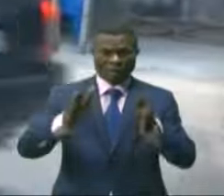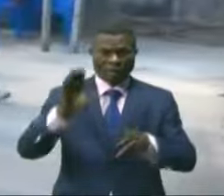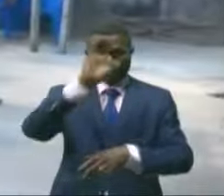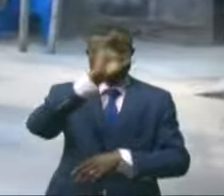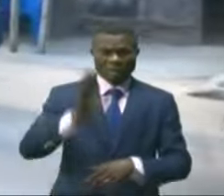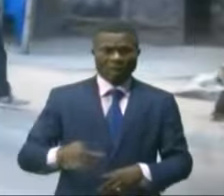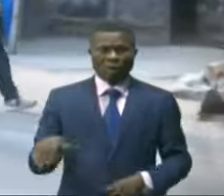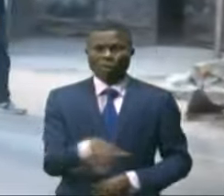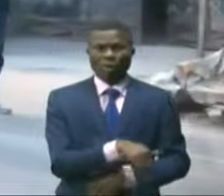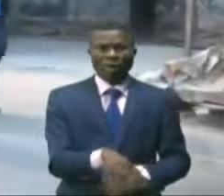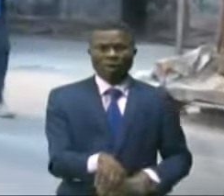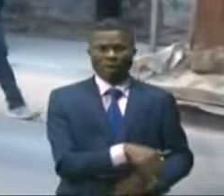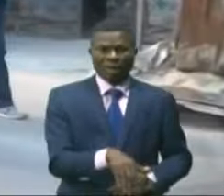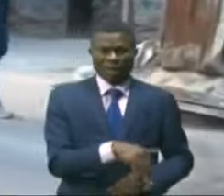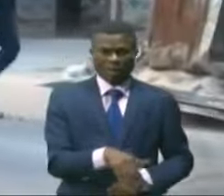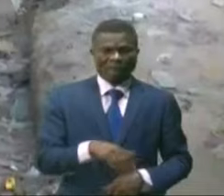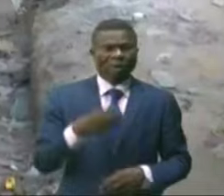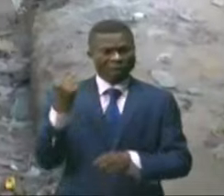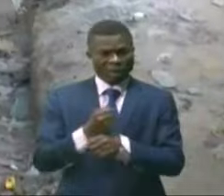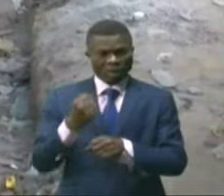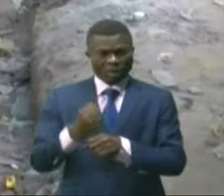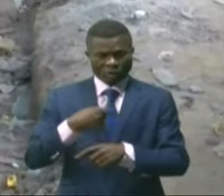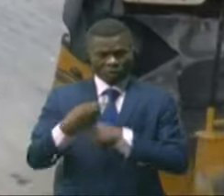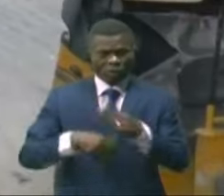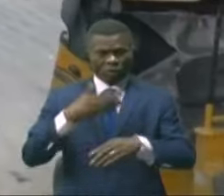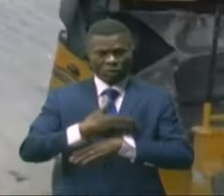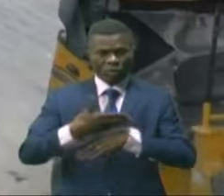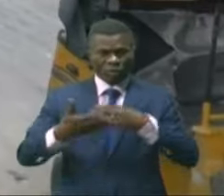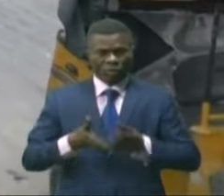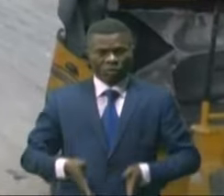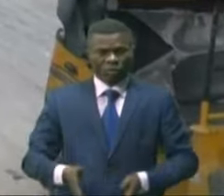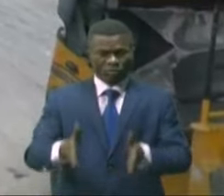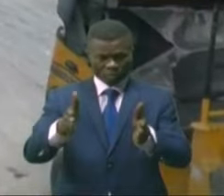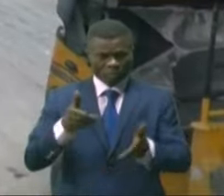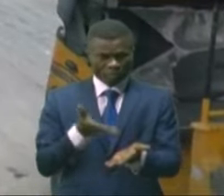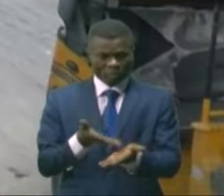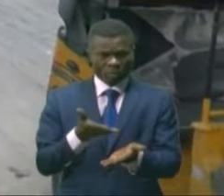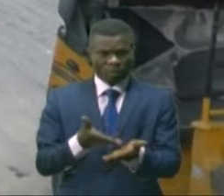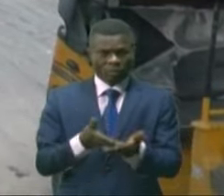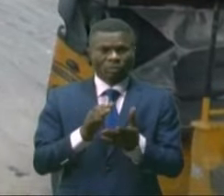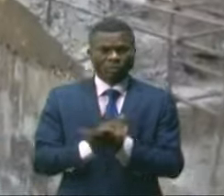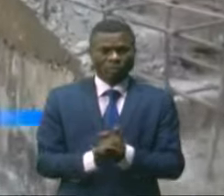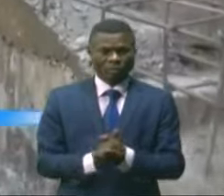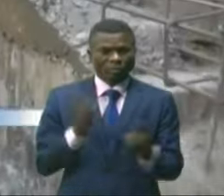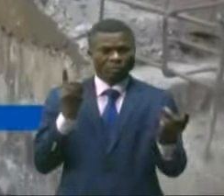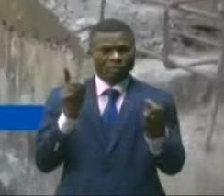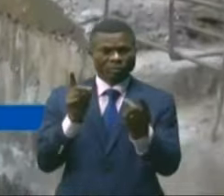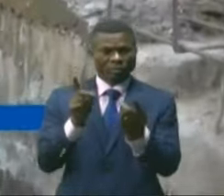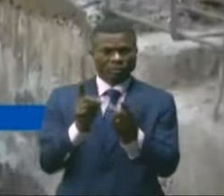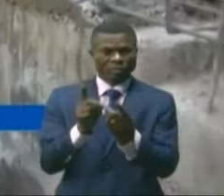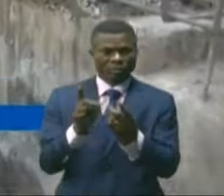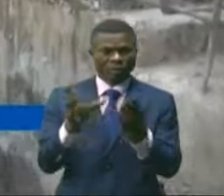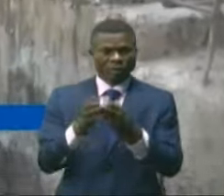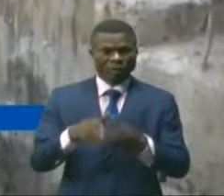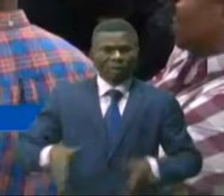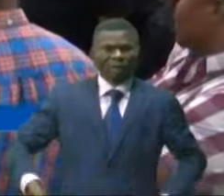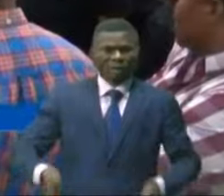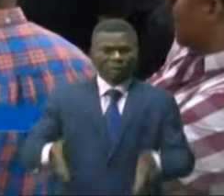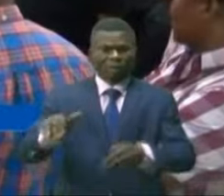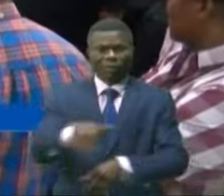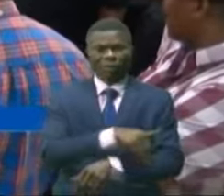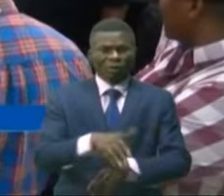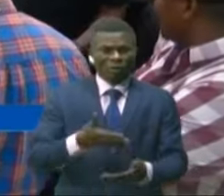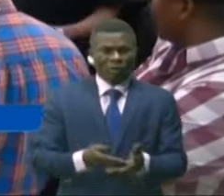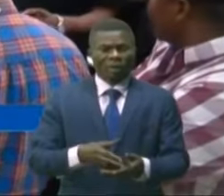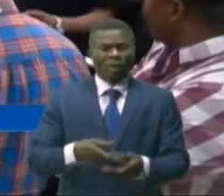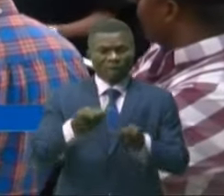de Ngiringiri, où s'effectuent les travaux de construction de la route sur cette avenue, dans son croisement avec l'avenue Ngiringiri.